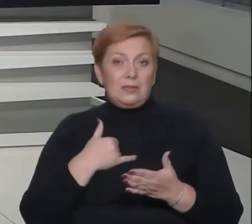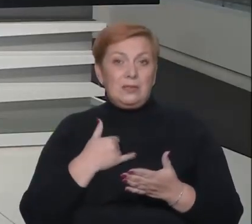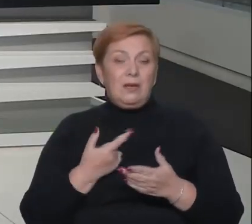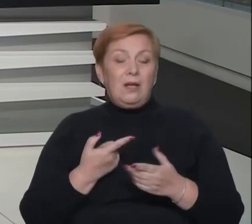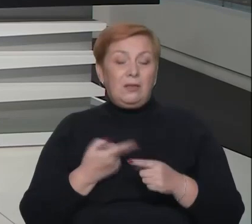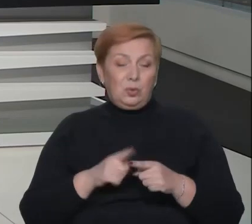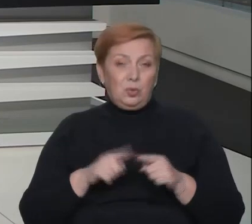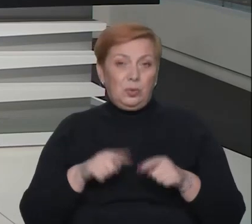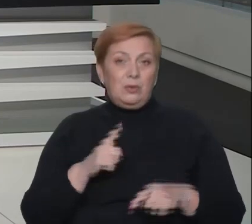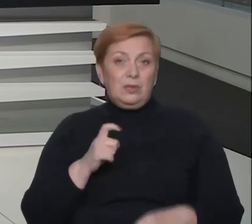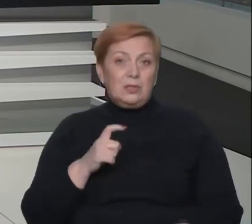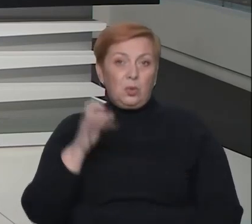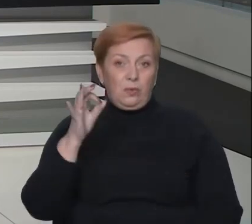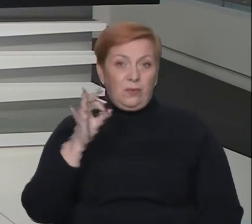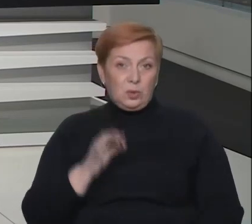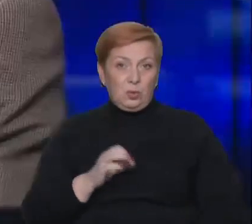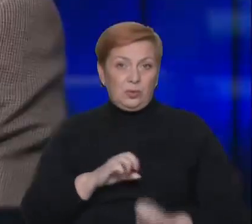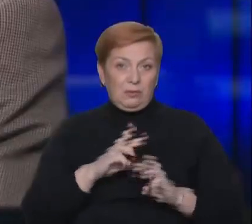рухатися.